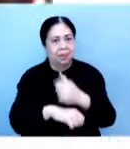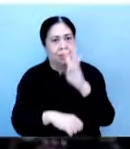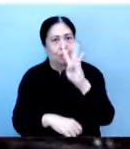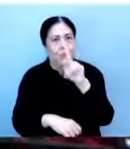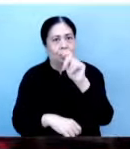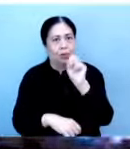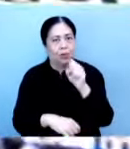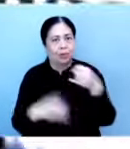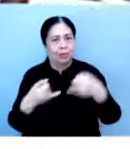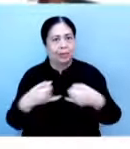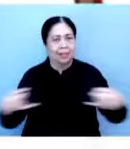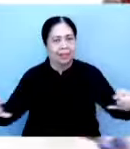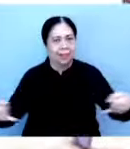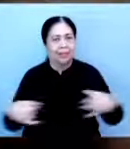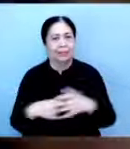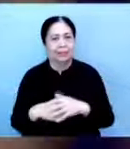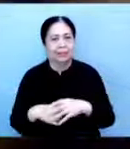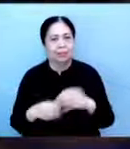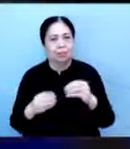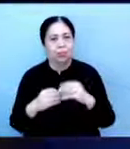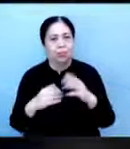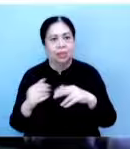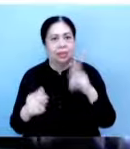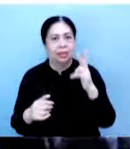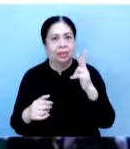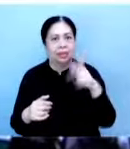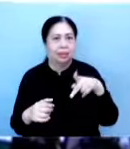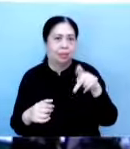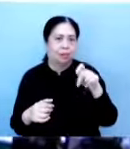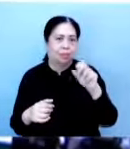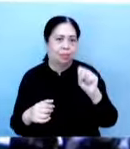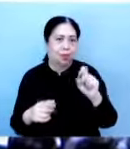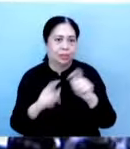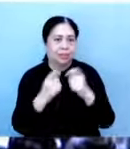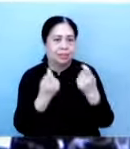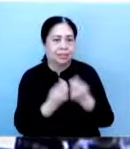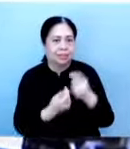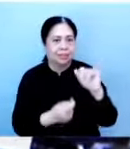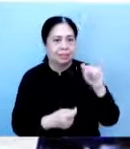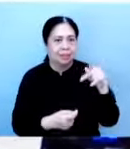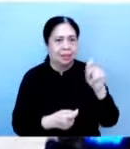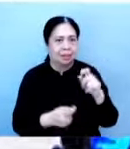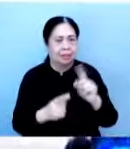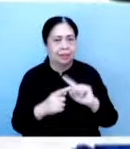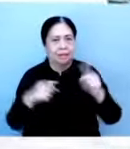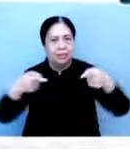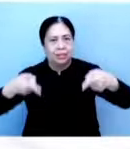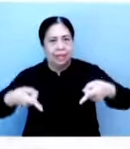line umabot sa higit 30 puntos ang lamang ng team japi sa first